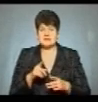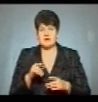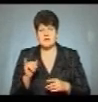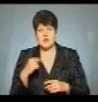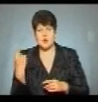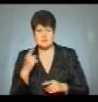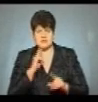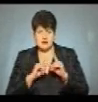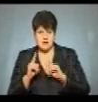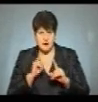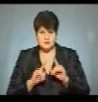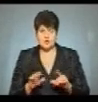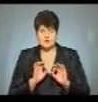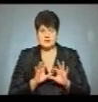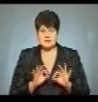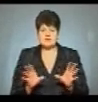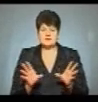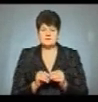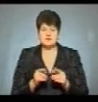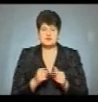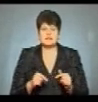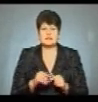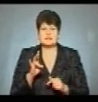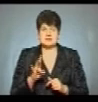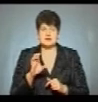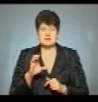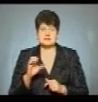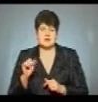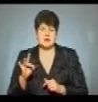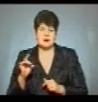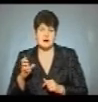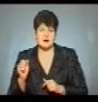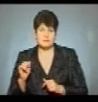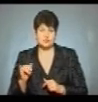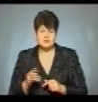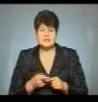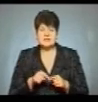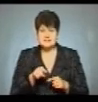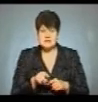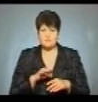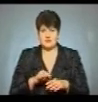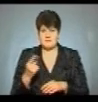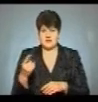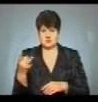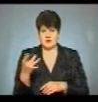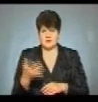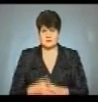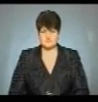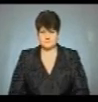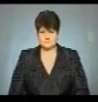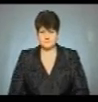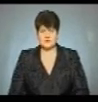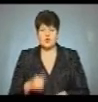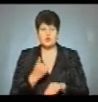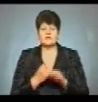ради. Розповів співорганізатор форуму Назар Сарабун. За його словами, такий форум у Тернополі проводять вперше. Головна